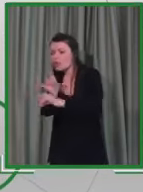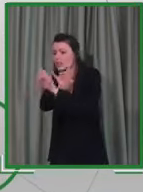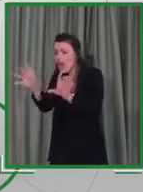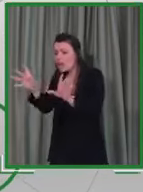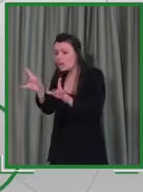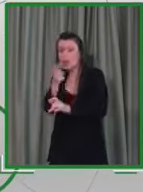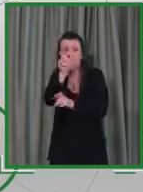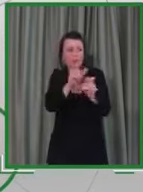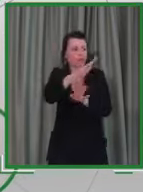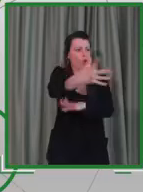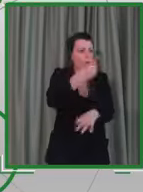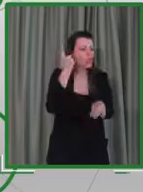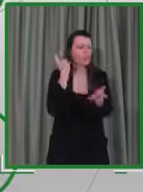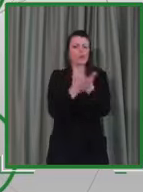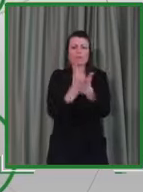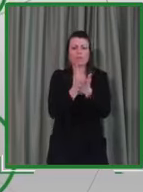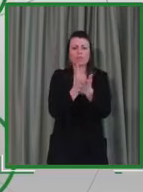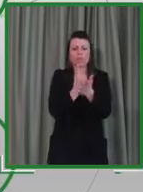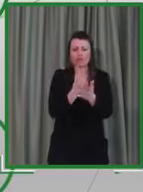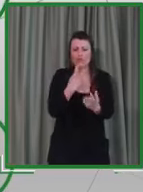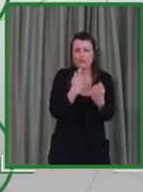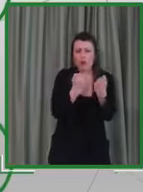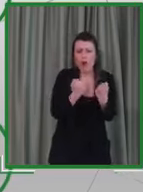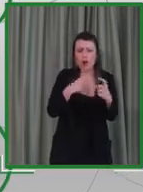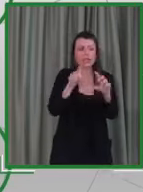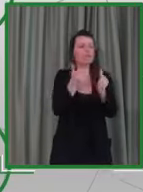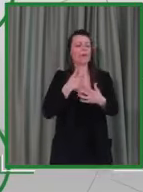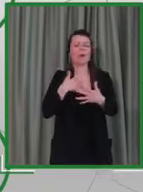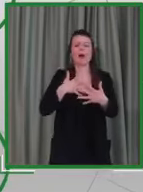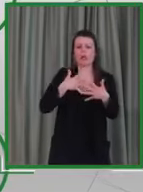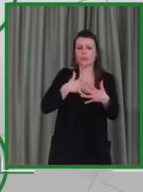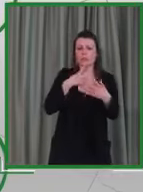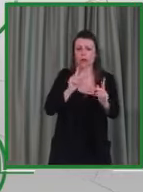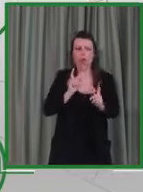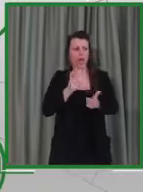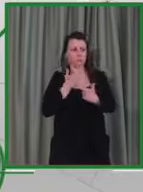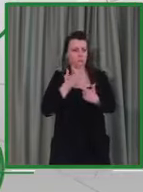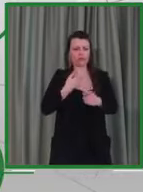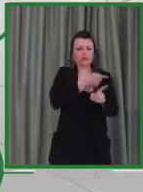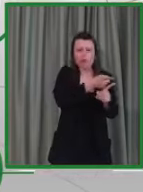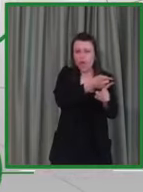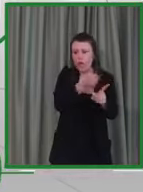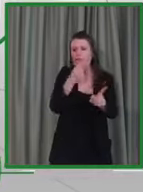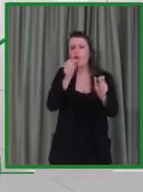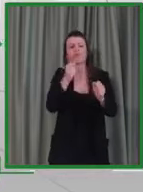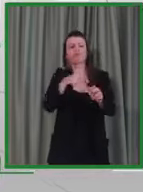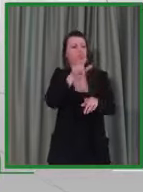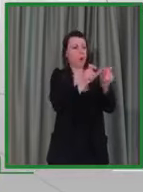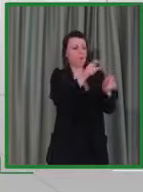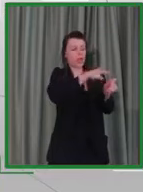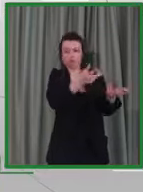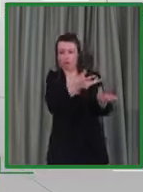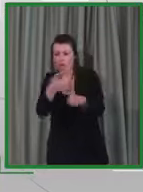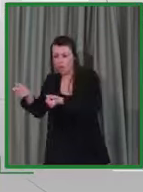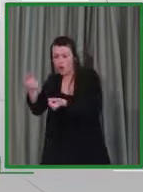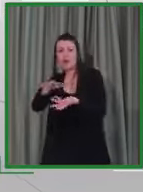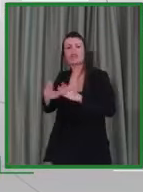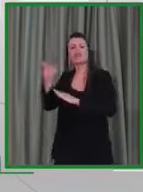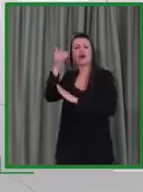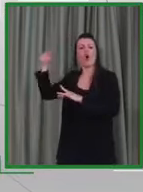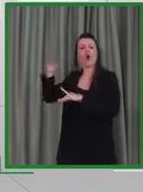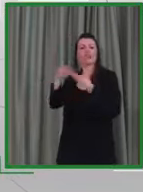aveva bisogno acuto qui non riusciva a respirare è stata di un insieme di associazioni che rientrano in